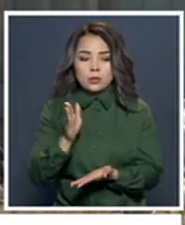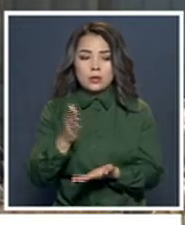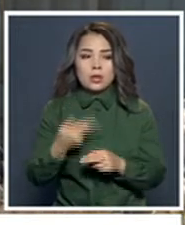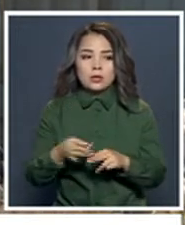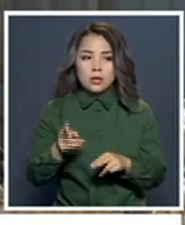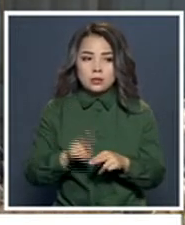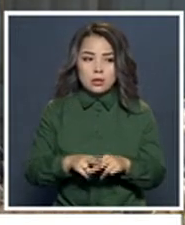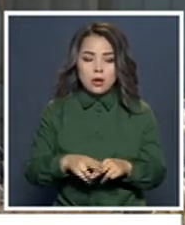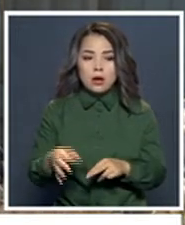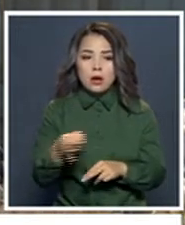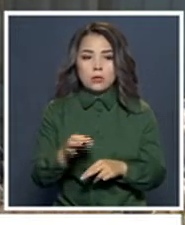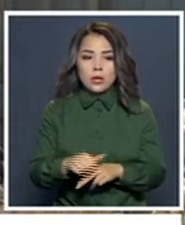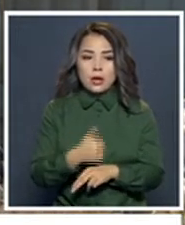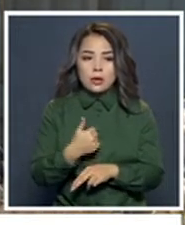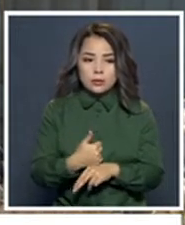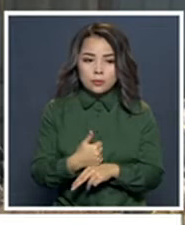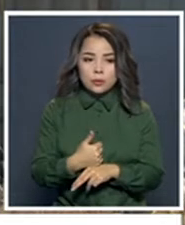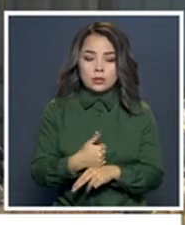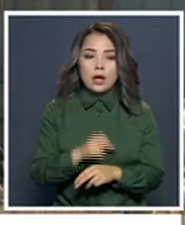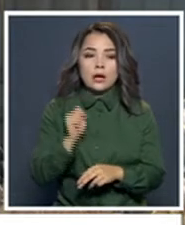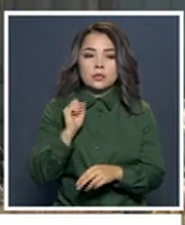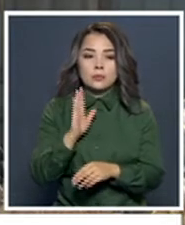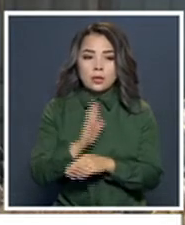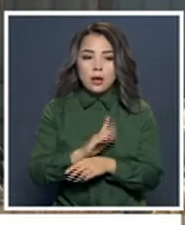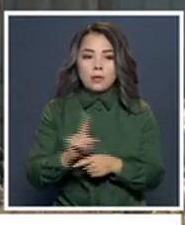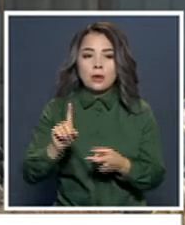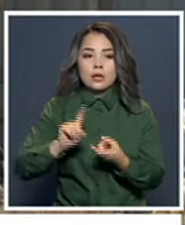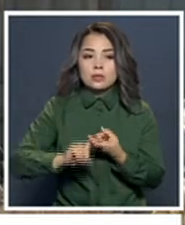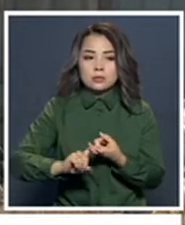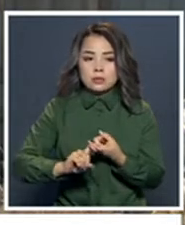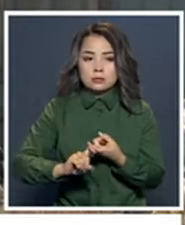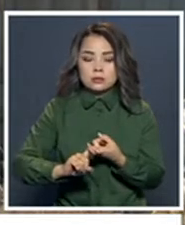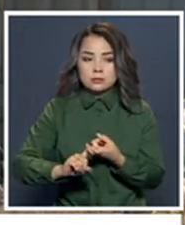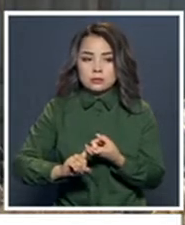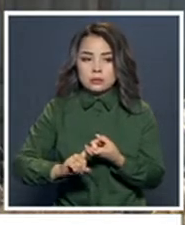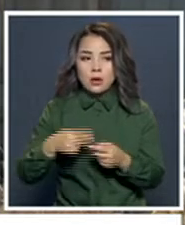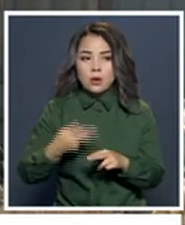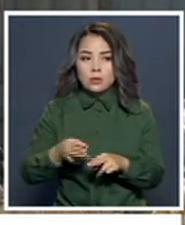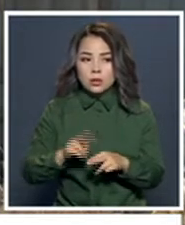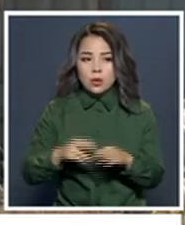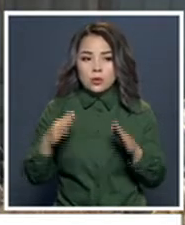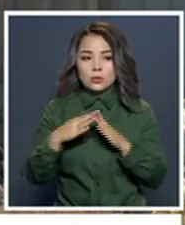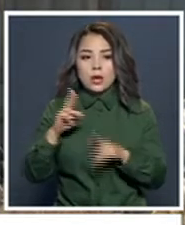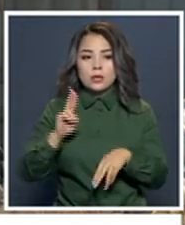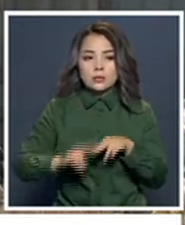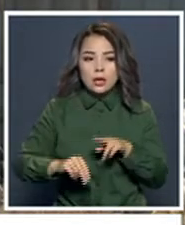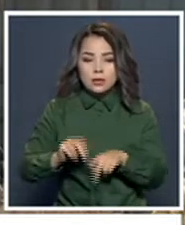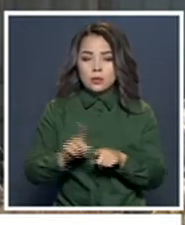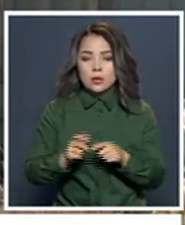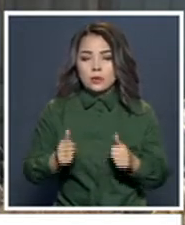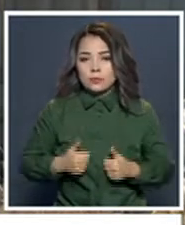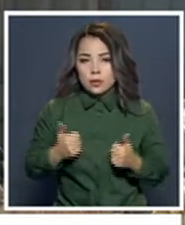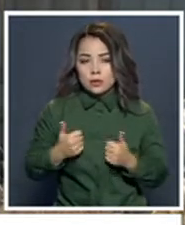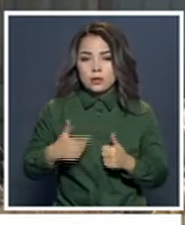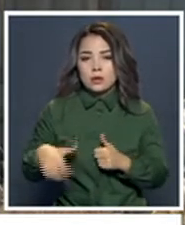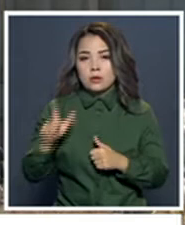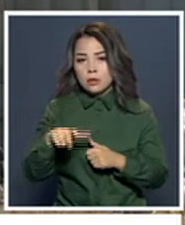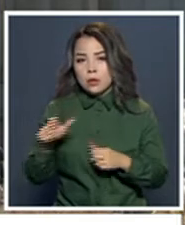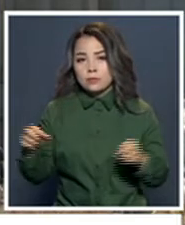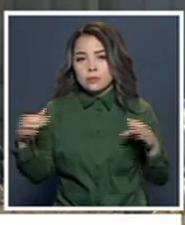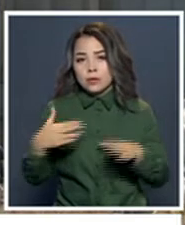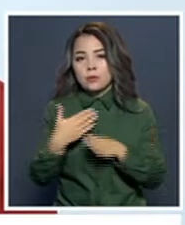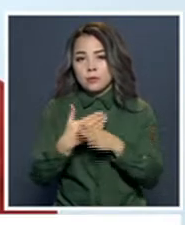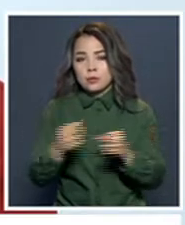болса, аудан әкімінің тапсырмасына байланысты сол үйдің салына қолымыздан келгенше көмек көрсетеміз. Ел